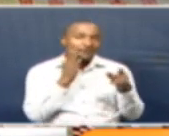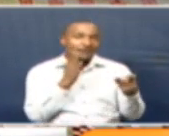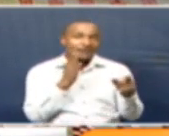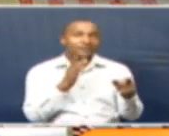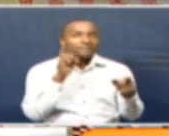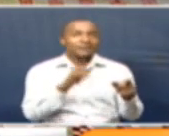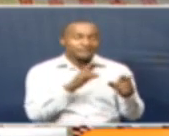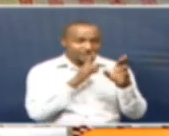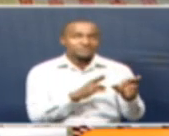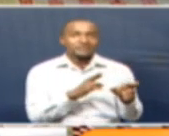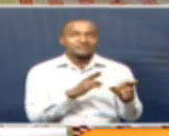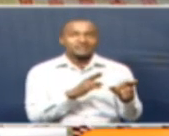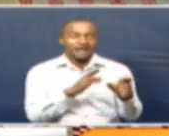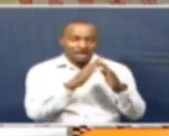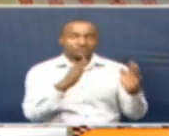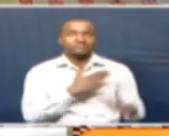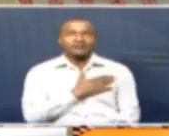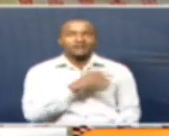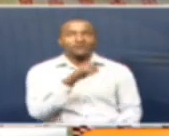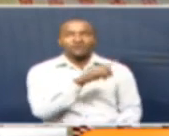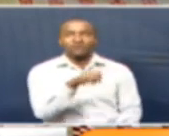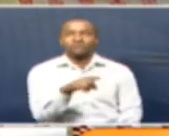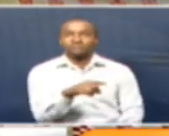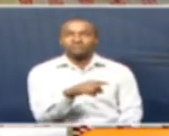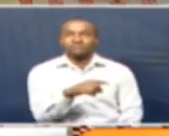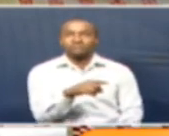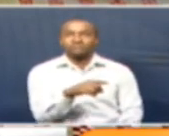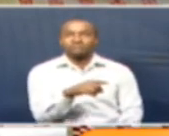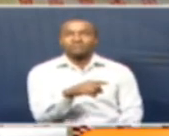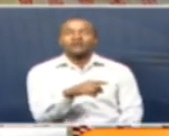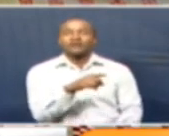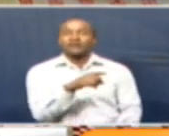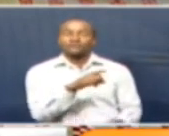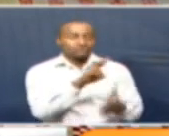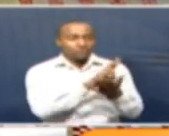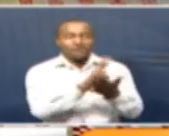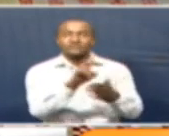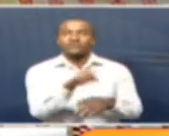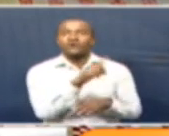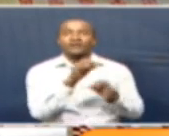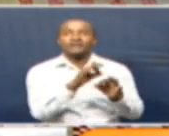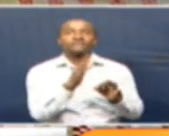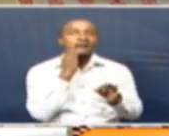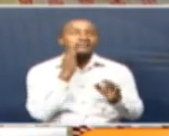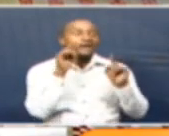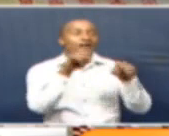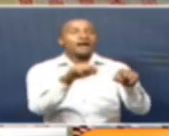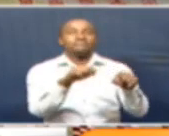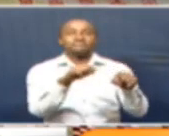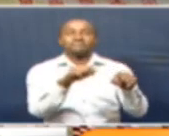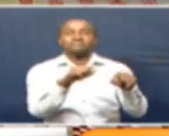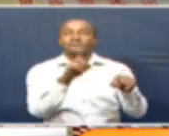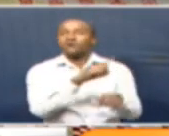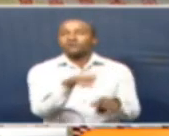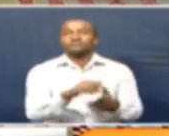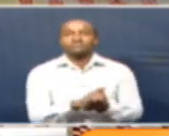na heshima kwa ile nyumba, maana ni picha mbaya. Wewe ukae zaidi hata wiki mbili ni aibu kubwa. Kama wewe mama unafanya mambo kama hayo, wallahi ni